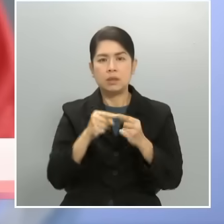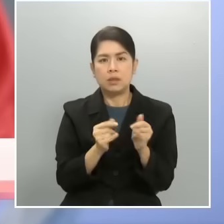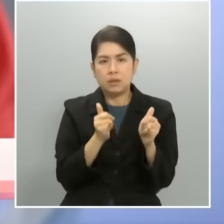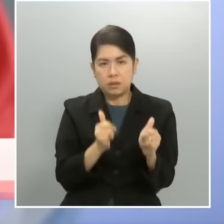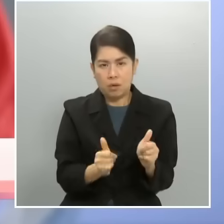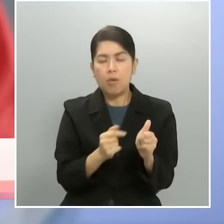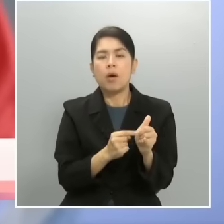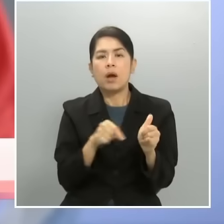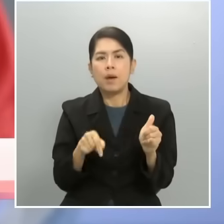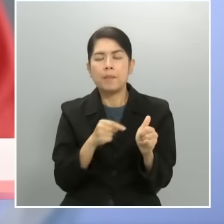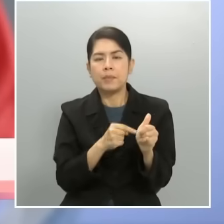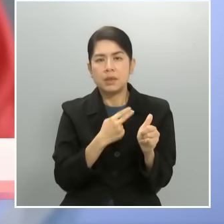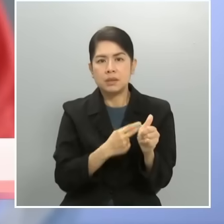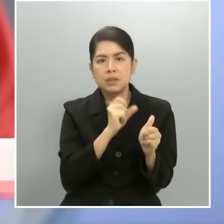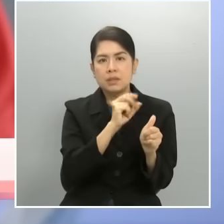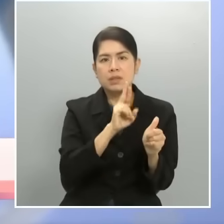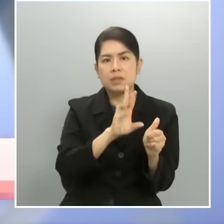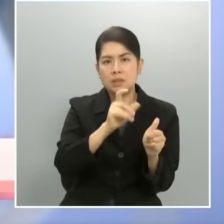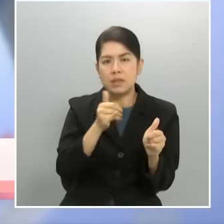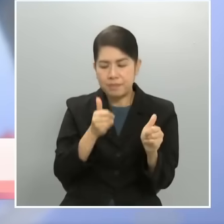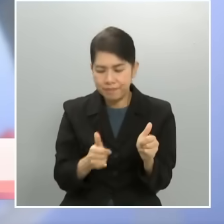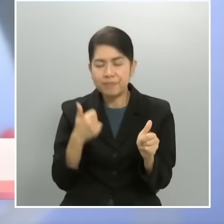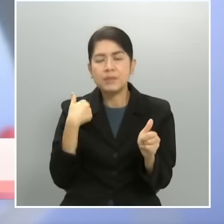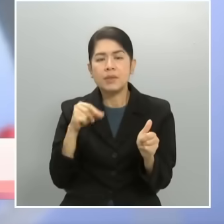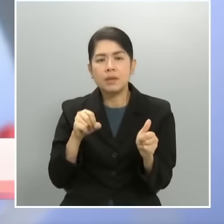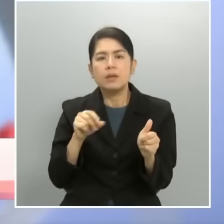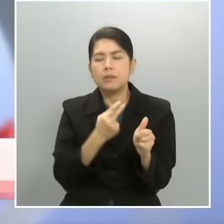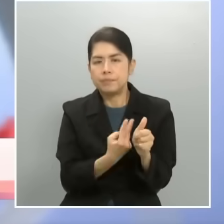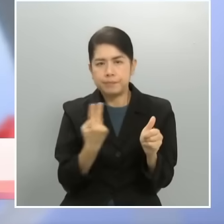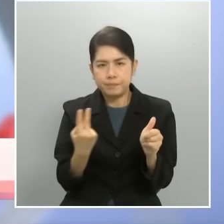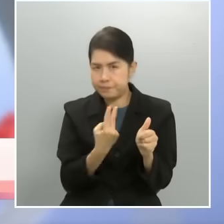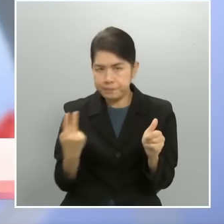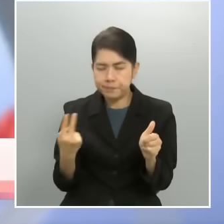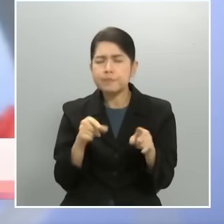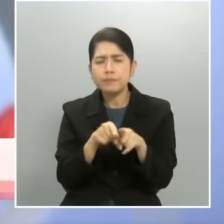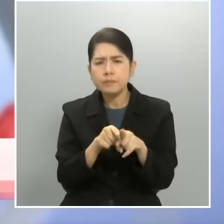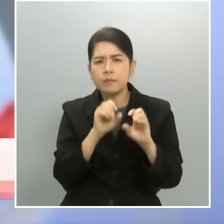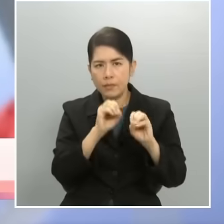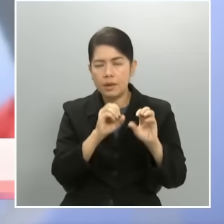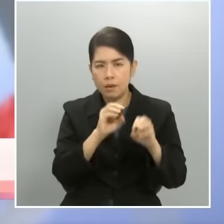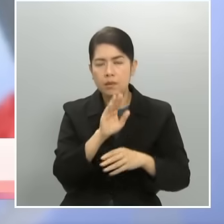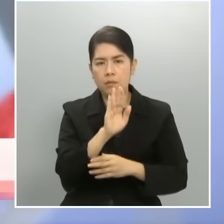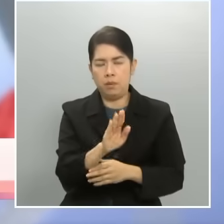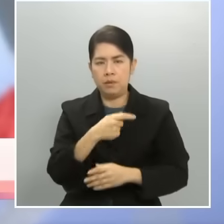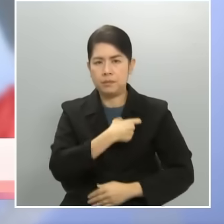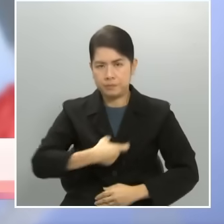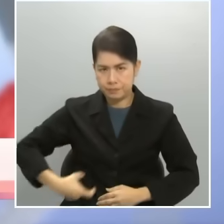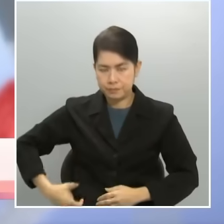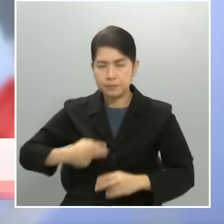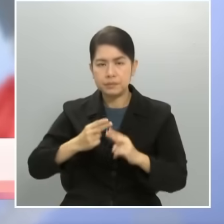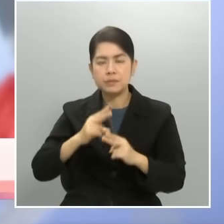ท่านหนึ่งนะครับก็คือท่านศรีชยกีรติเทวะ 2ท่านนี้เท่านั้นนะครับที่เป็นอาจารย์ของพระชัยวรมันที่ 7